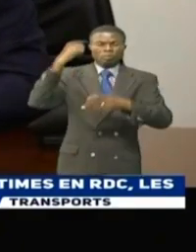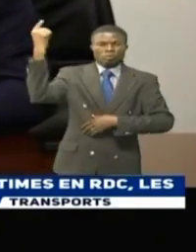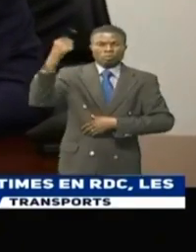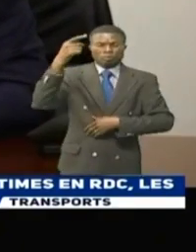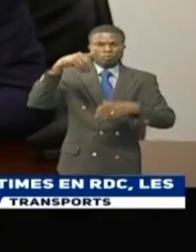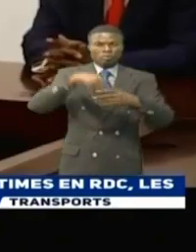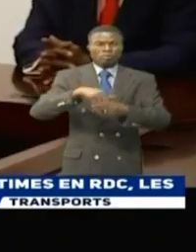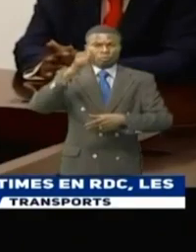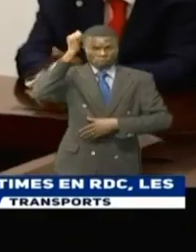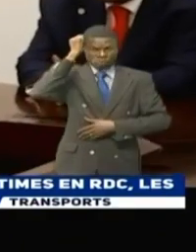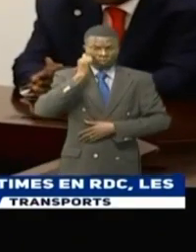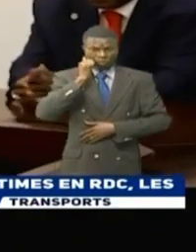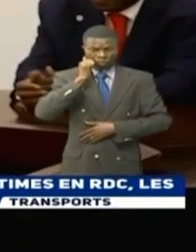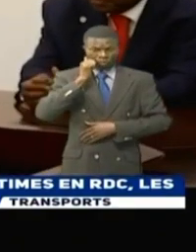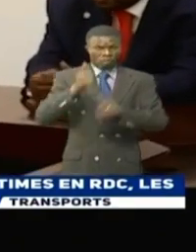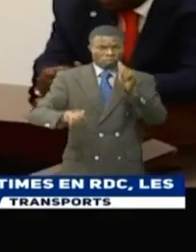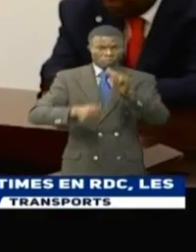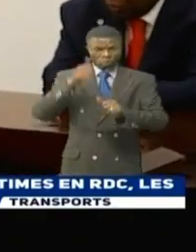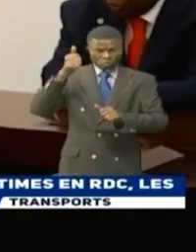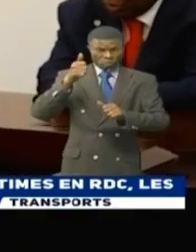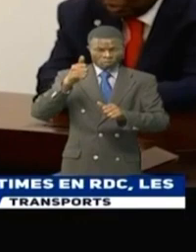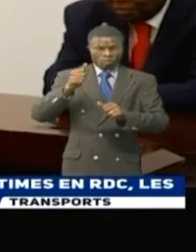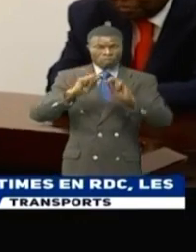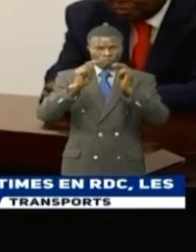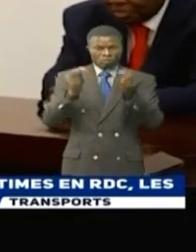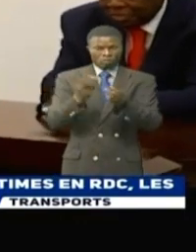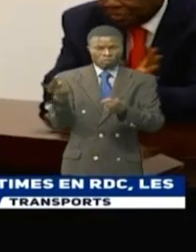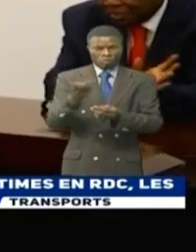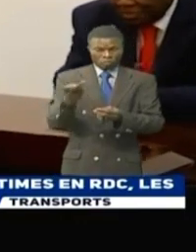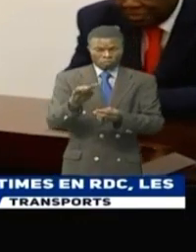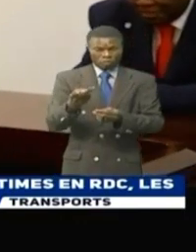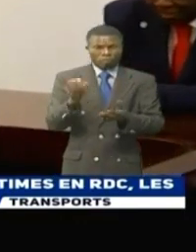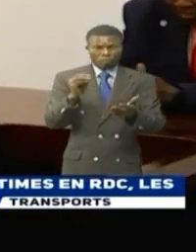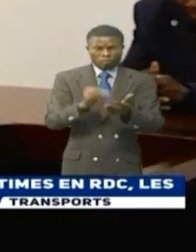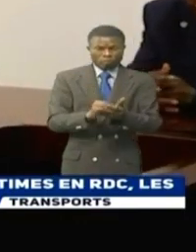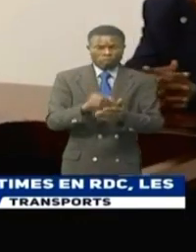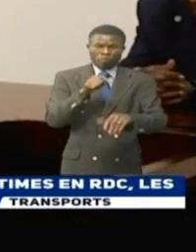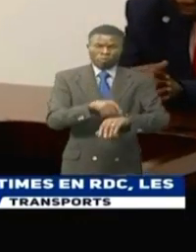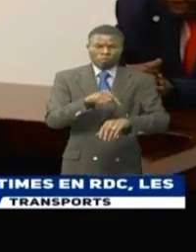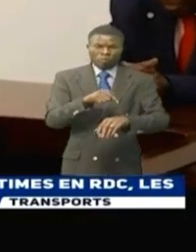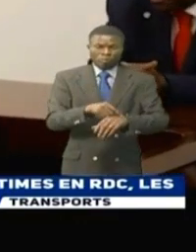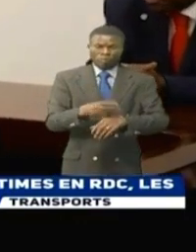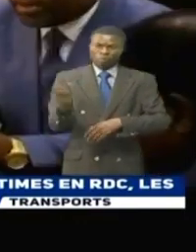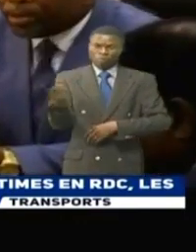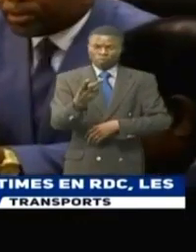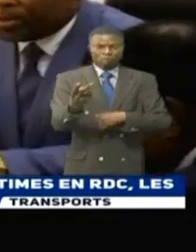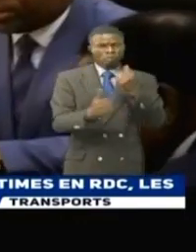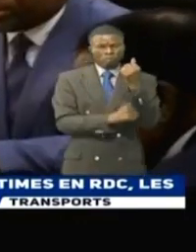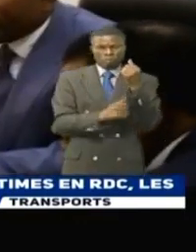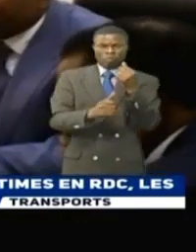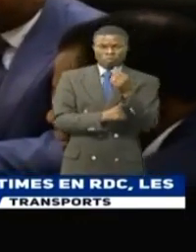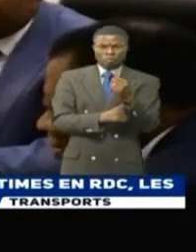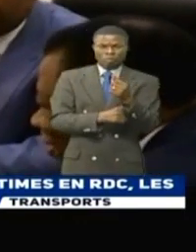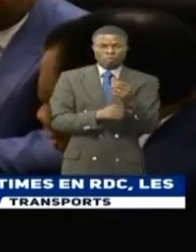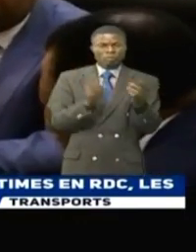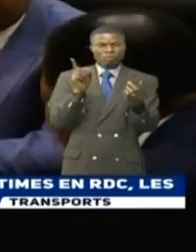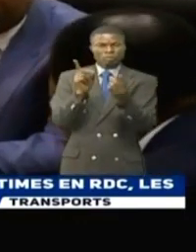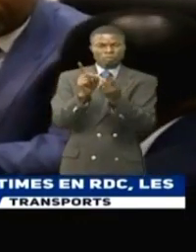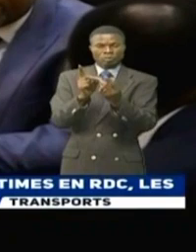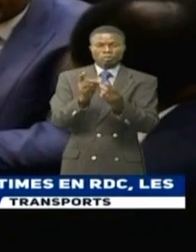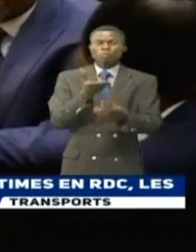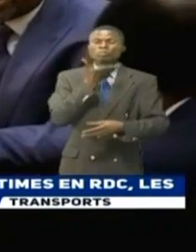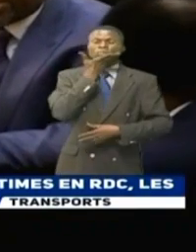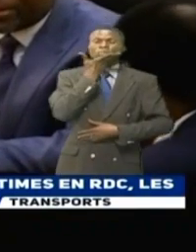voie maritime. Au-delà de cette synergie, c'était également un moment pour Adolphe Amissi de prendre contact avec un